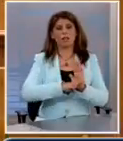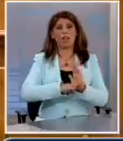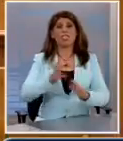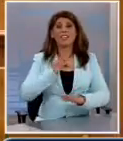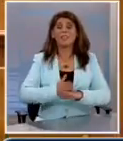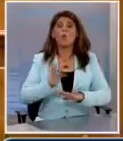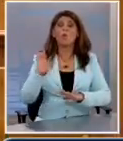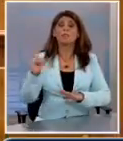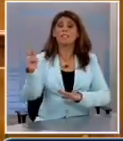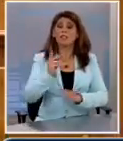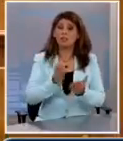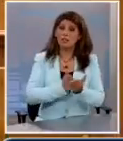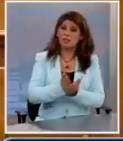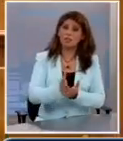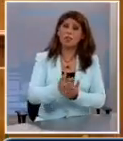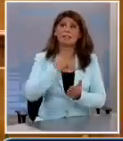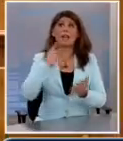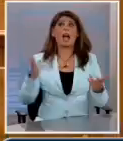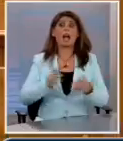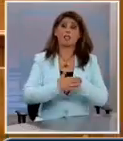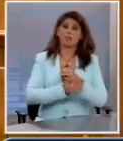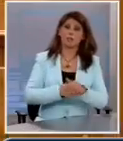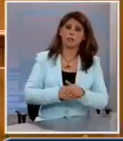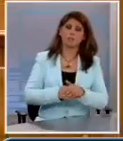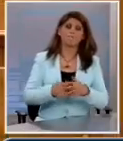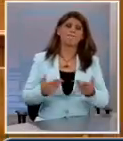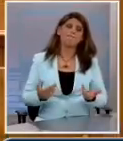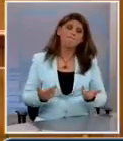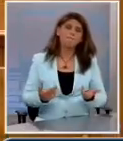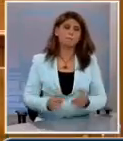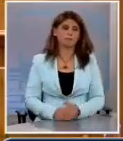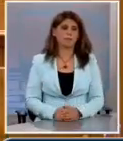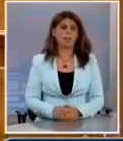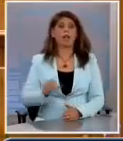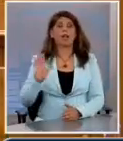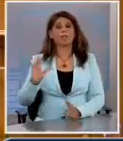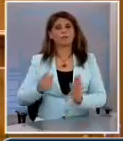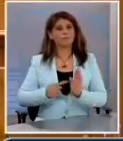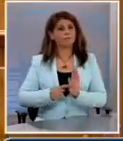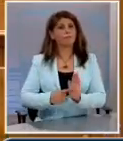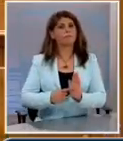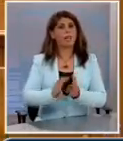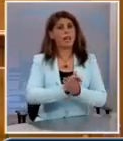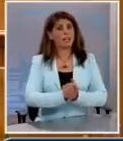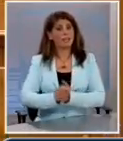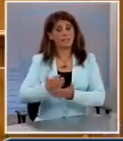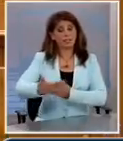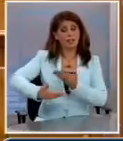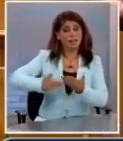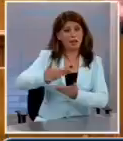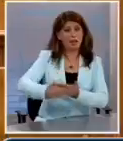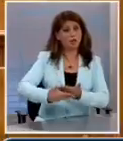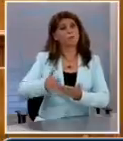ούτε καν την κοινωνική δικαιοσύνη για την οποία κόπτεστε και πάντως δεν προάγετε την αλληλεγγύη των γενεών για την